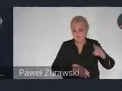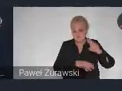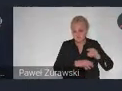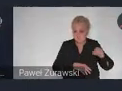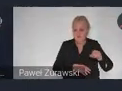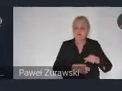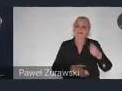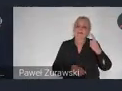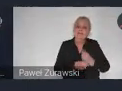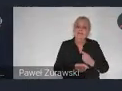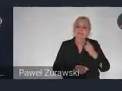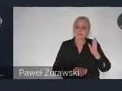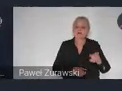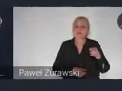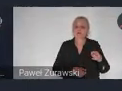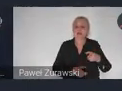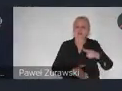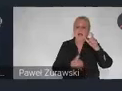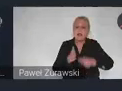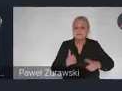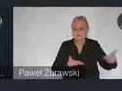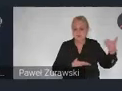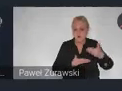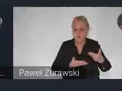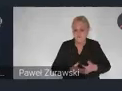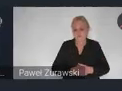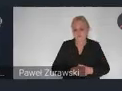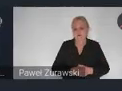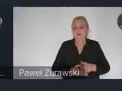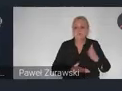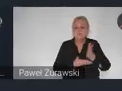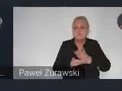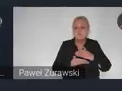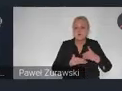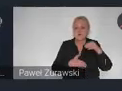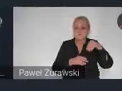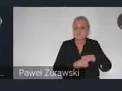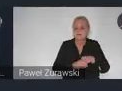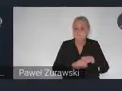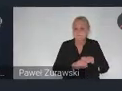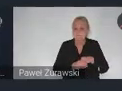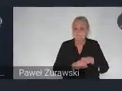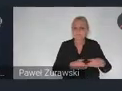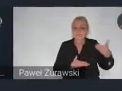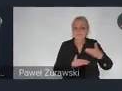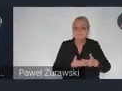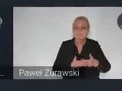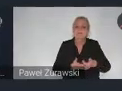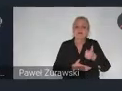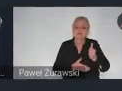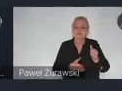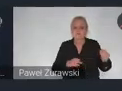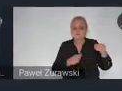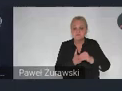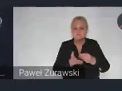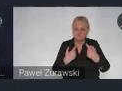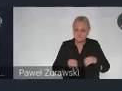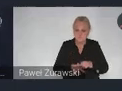ustali listę ofert w podziale na ofertę zakwalifikowane do